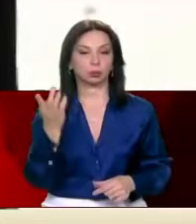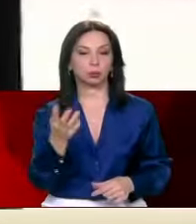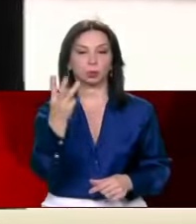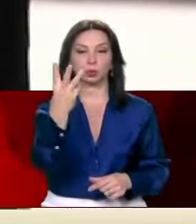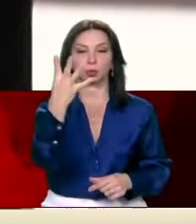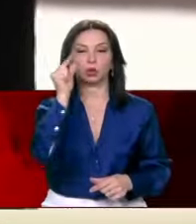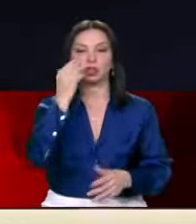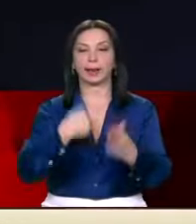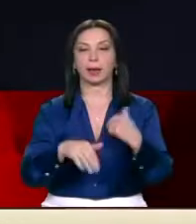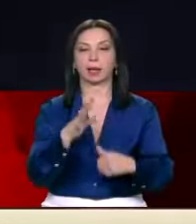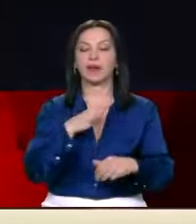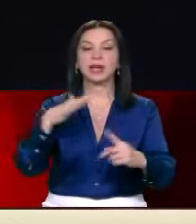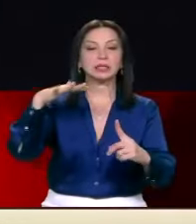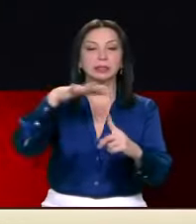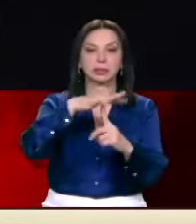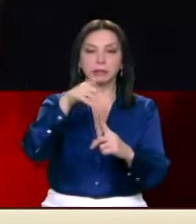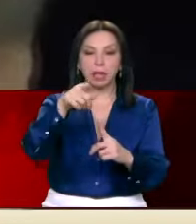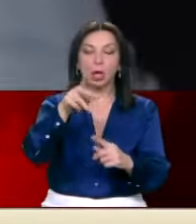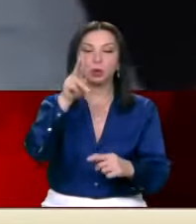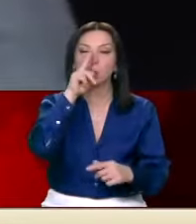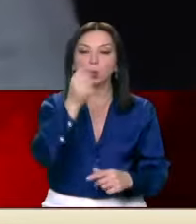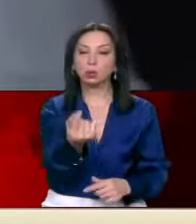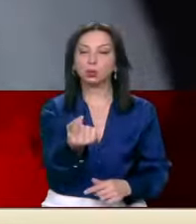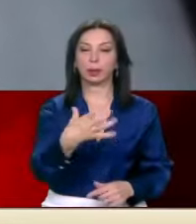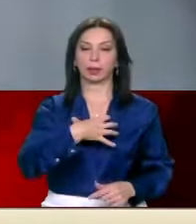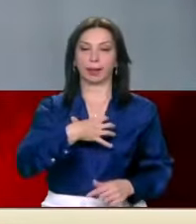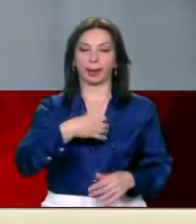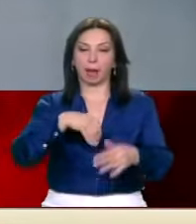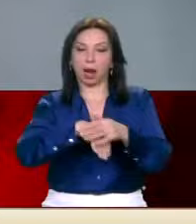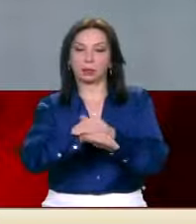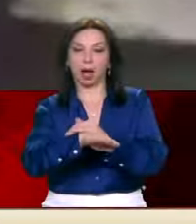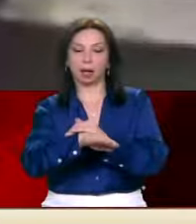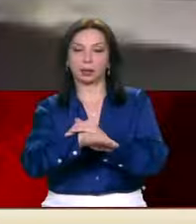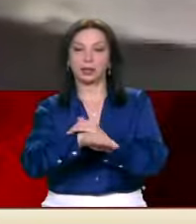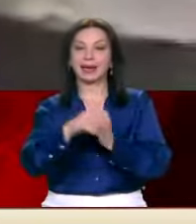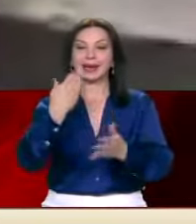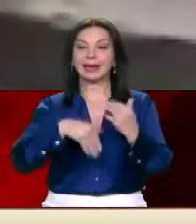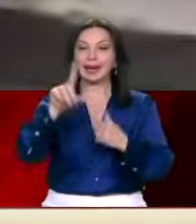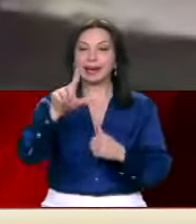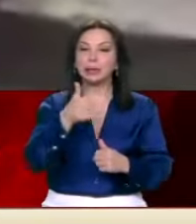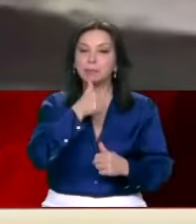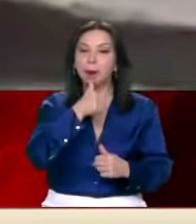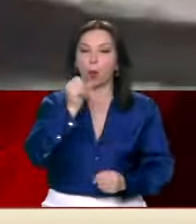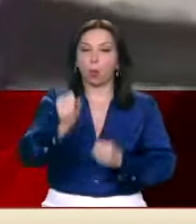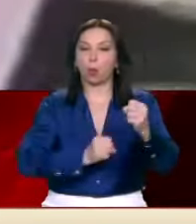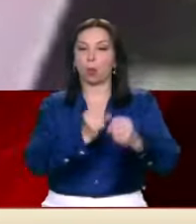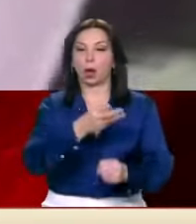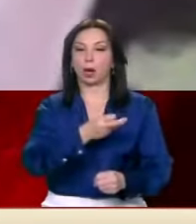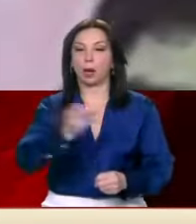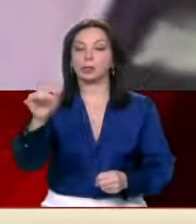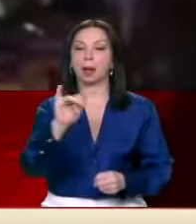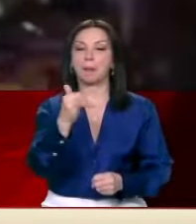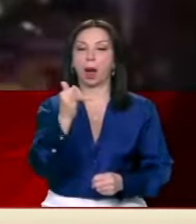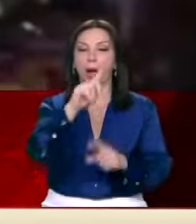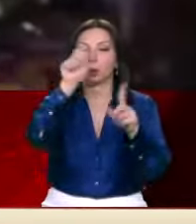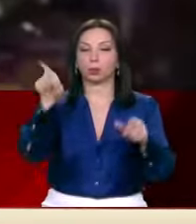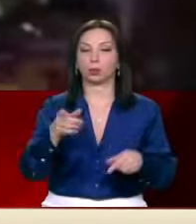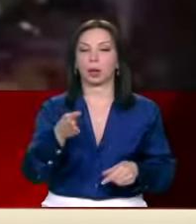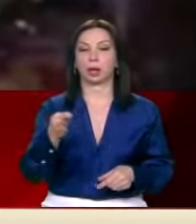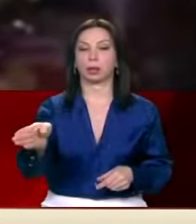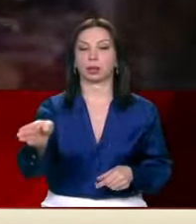yaralıydı, hastanede şu anda. Saldırgan son kuruşunu kendine sıktı. Yaralı baba o sırada yalın ayak kendini dışarı atıp bir bakkala sığındı.